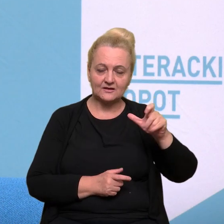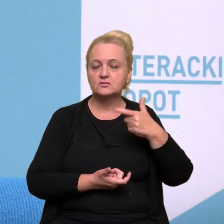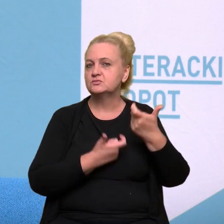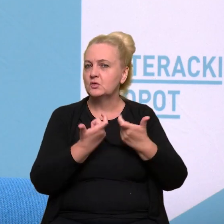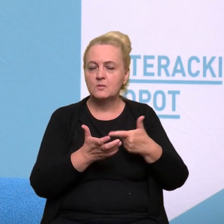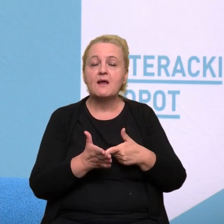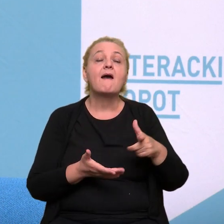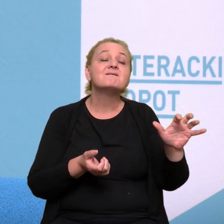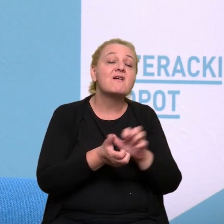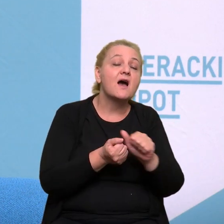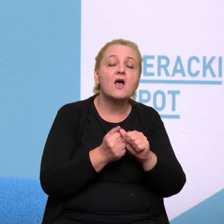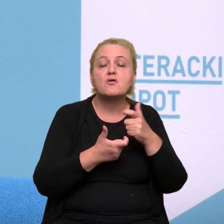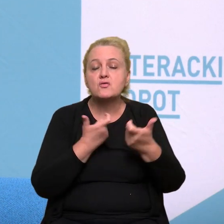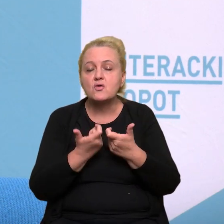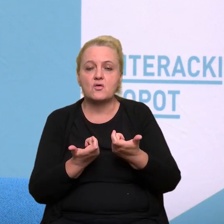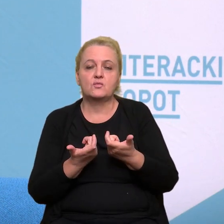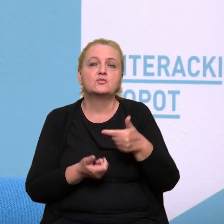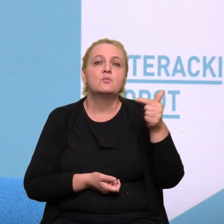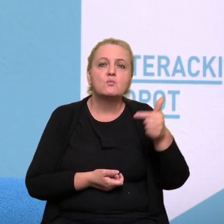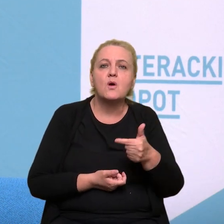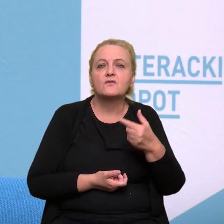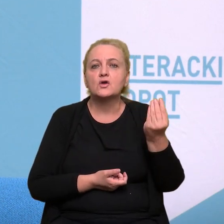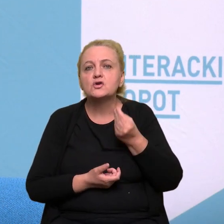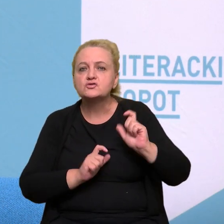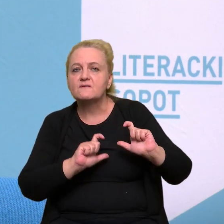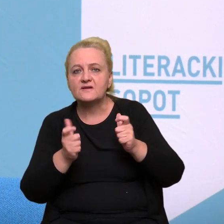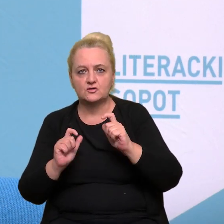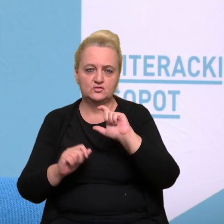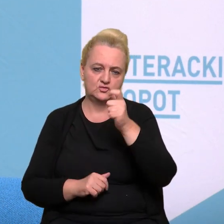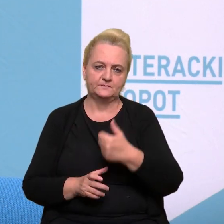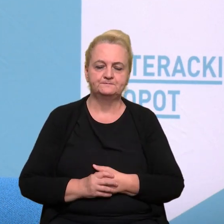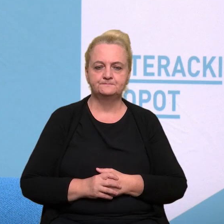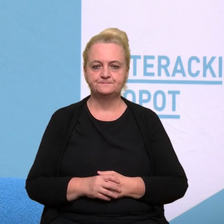walczyć? Czego się nie robi? Co się powinno jeszcze wydarzyć?